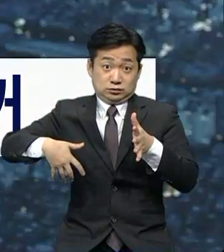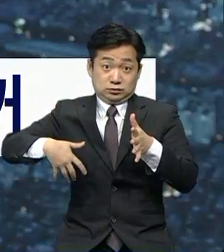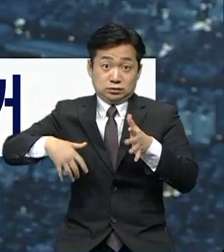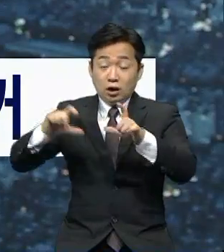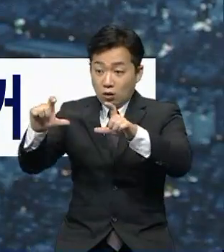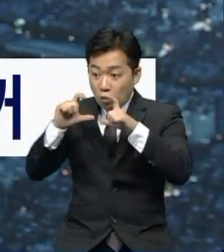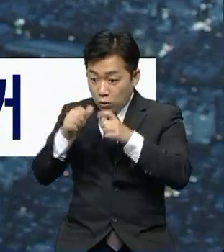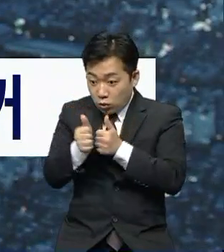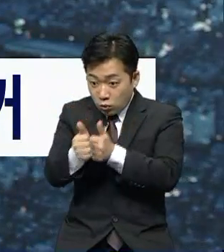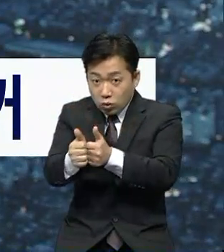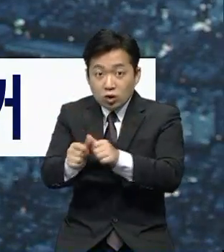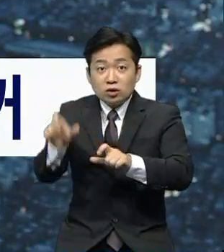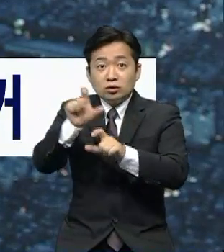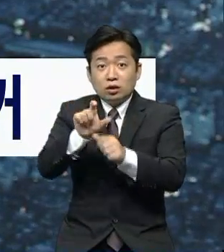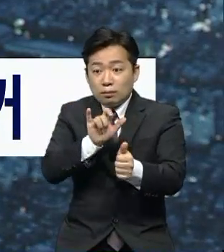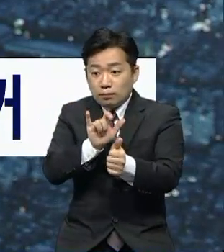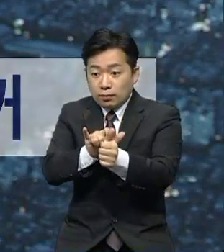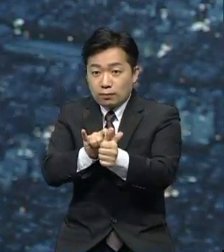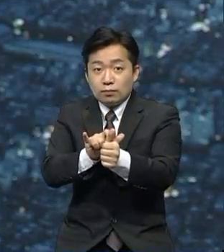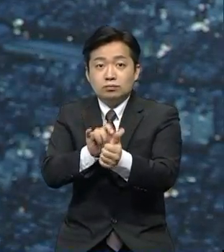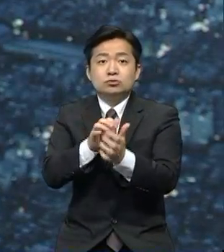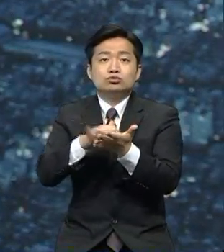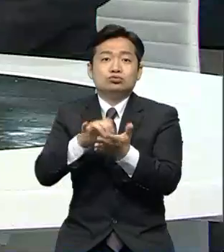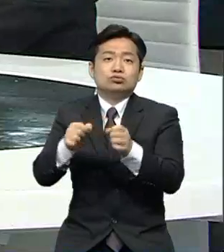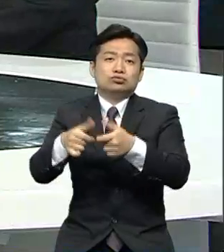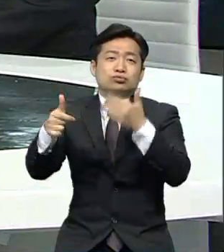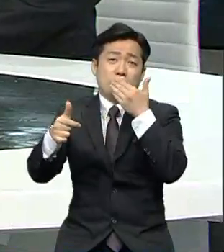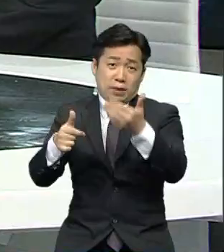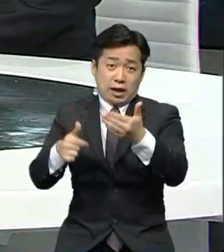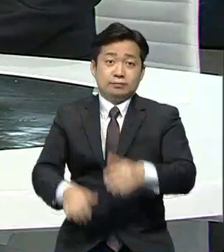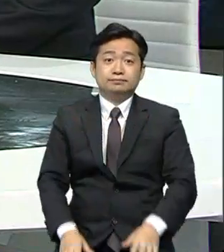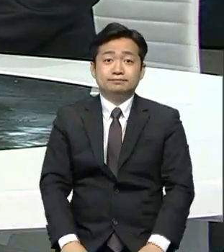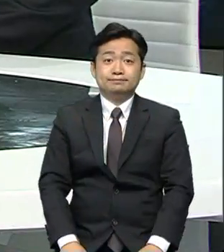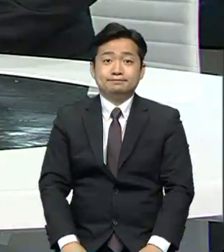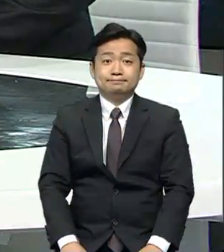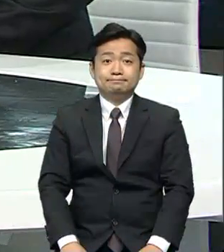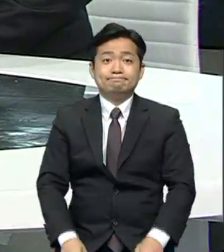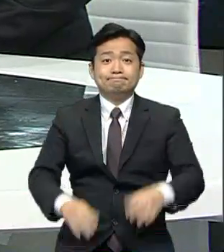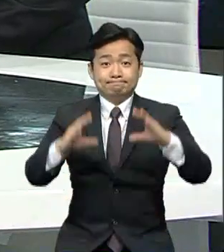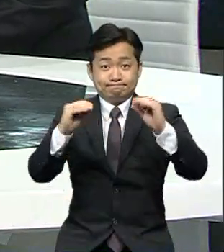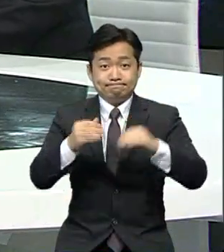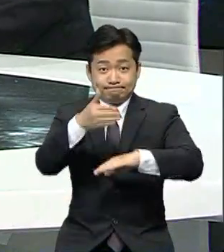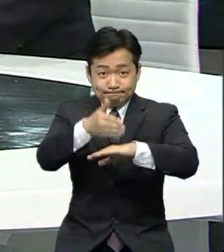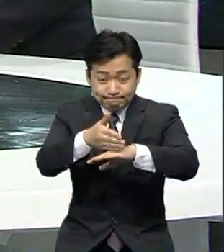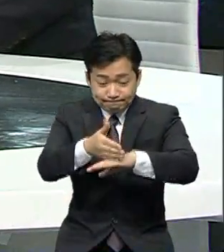따라 확진자가 더 늘어날 가능성도 있습니다. 네, 그렇군요. 정준호 기자 잘 들었습니다.